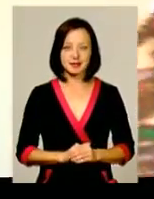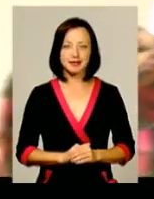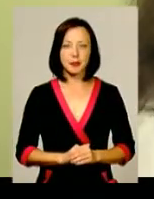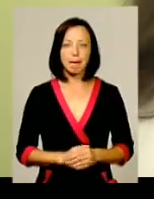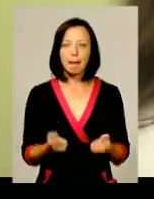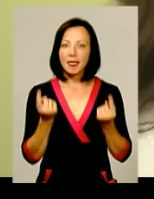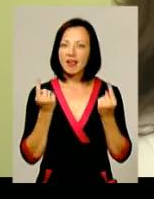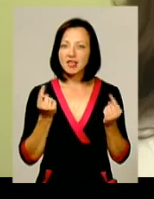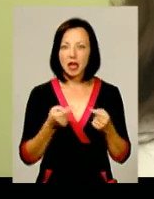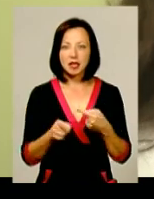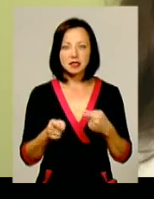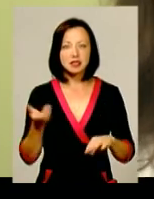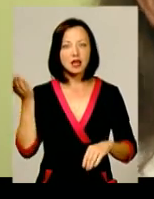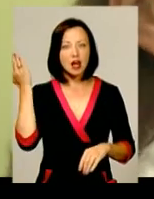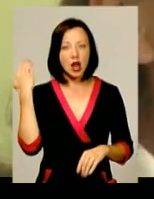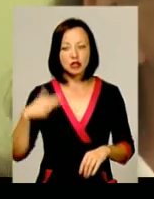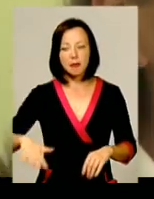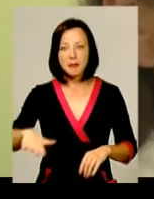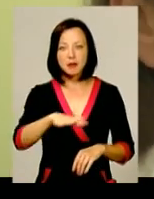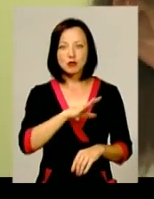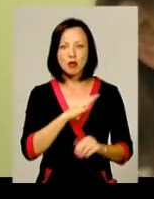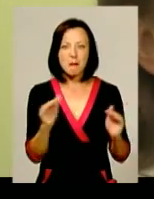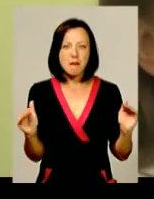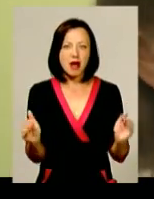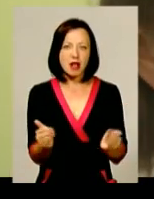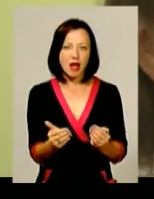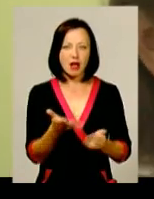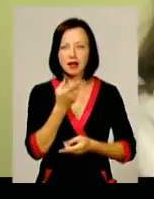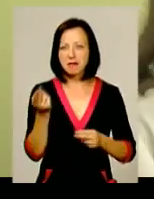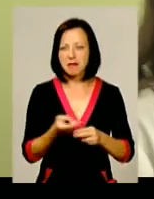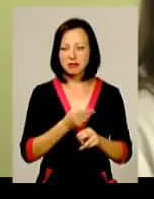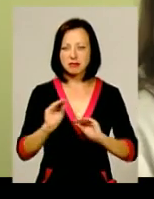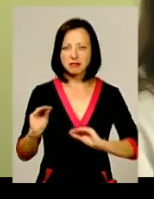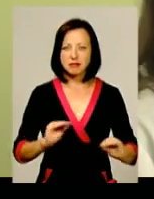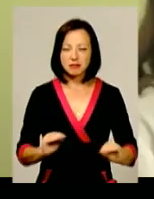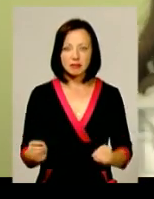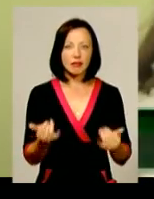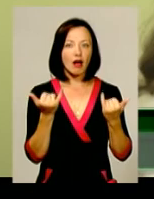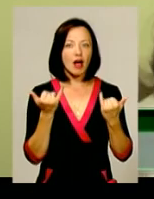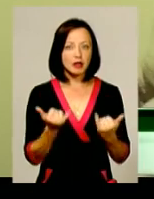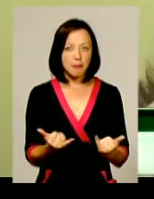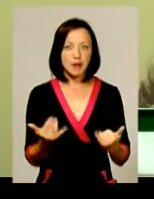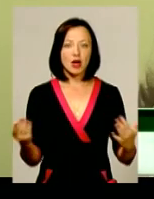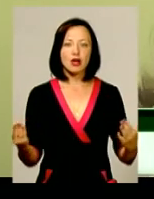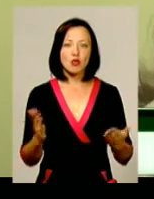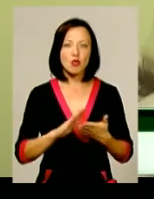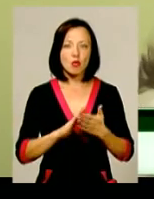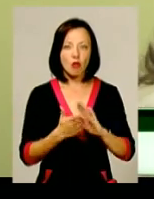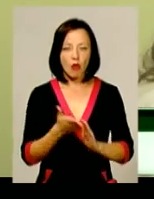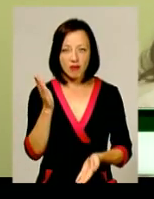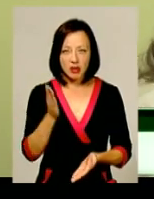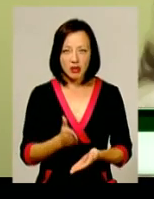Велика різниця, тому що там приміщення було маленьке, не оснащене, а тепер і умови є,